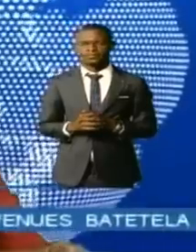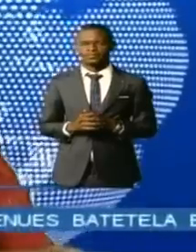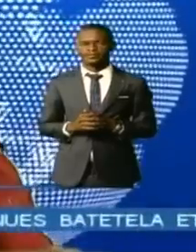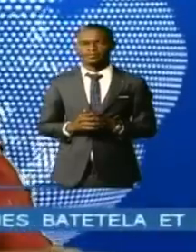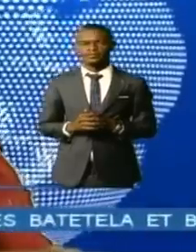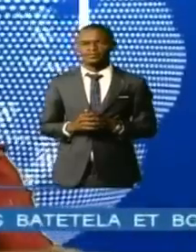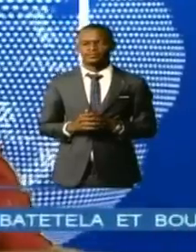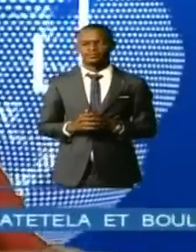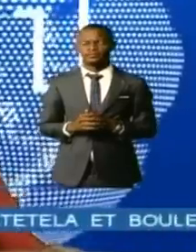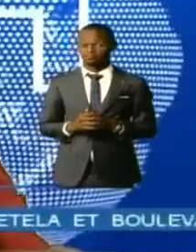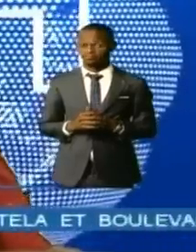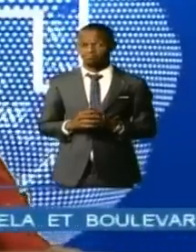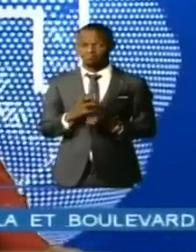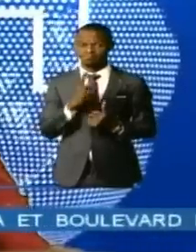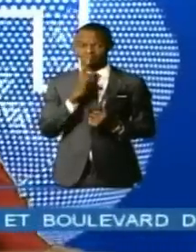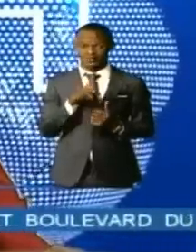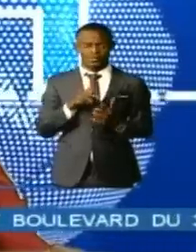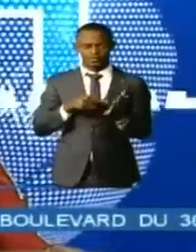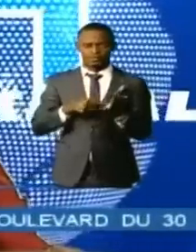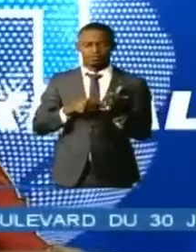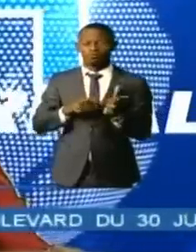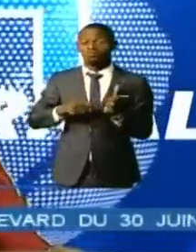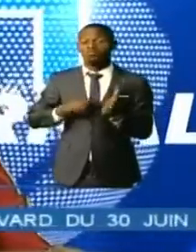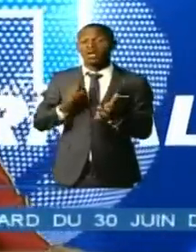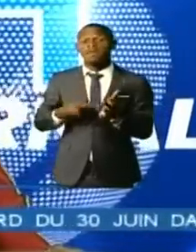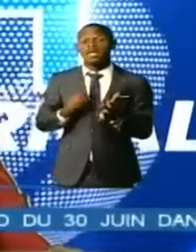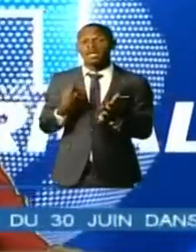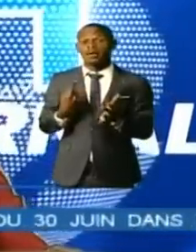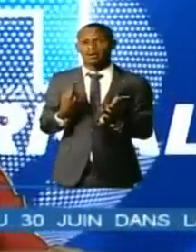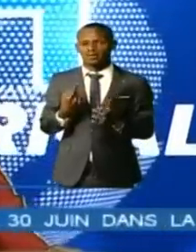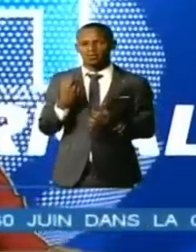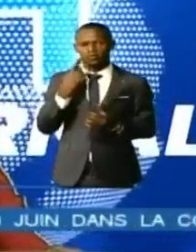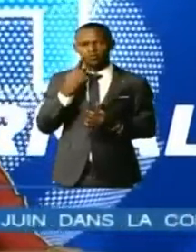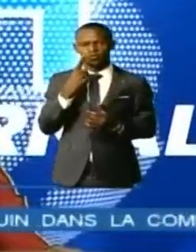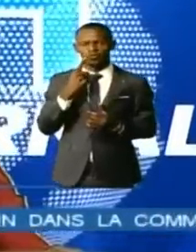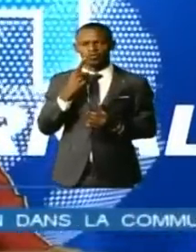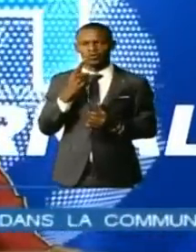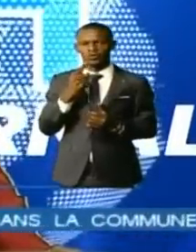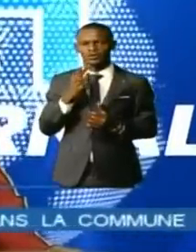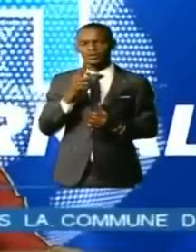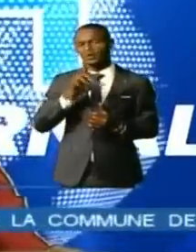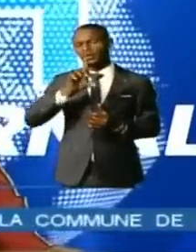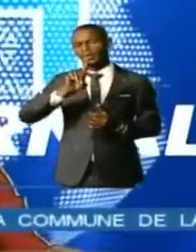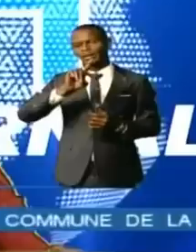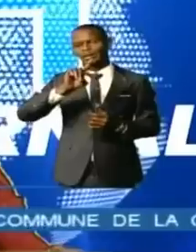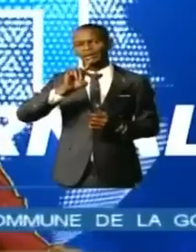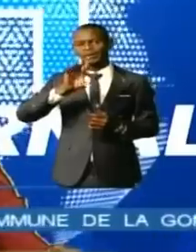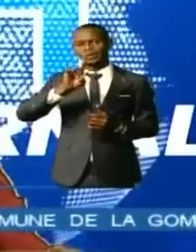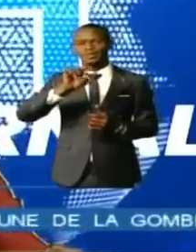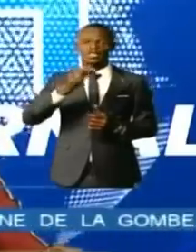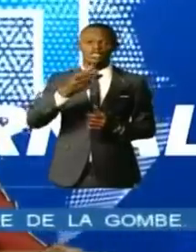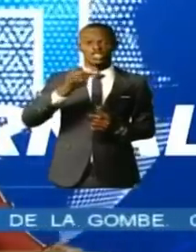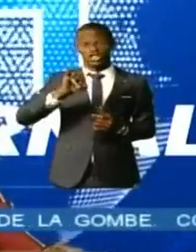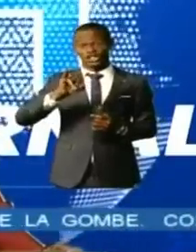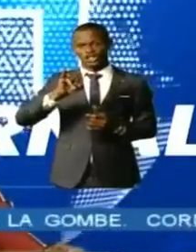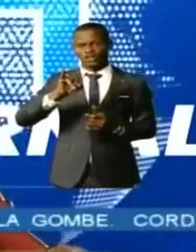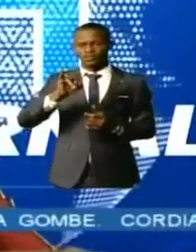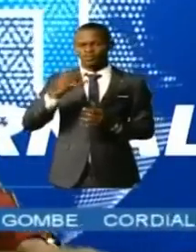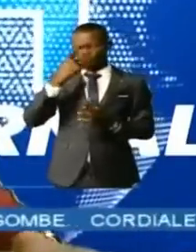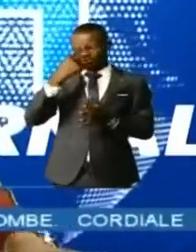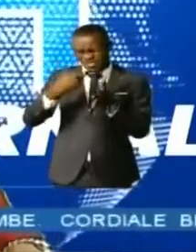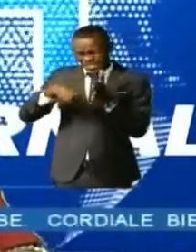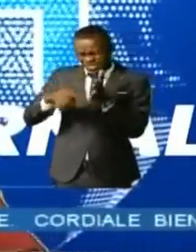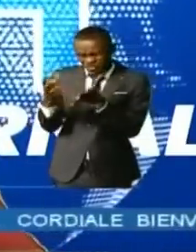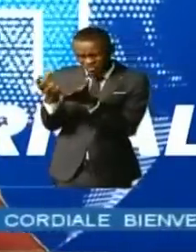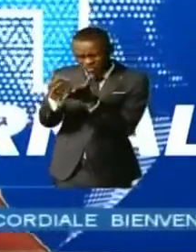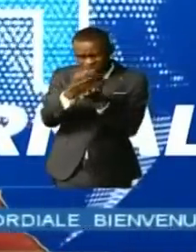C'est une première. La Direction générale des impôts a atteint ses assignations budgétaires pour le mois d'avril. Cette régie financière a